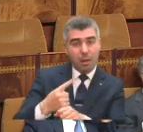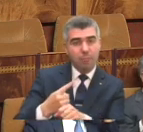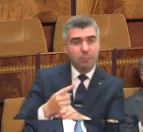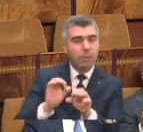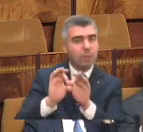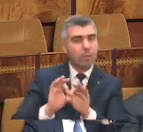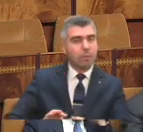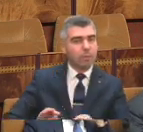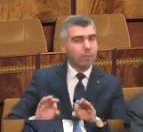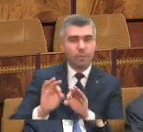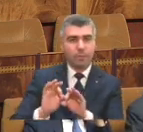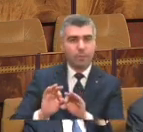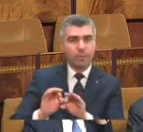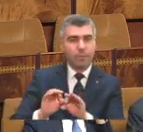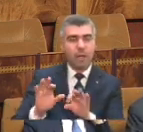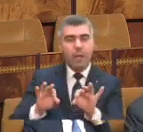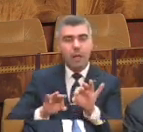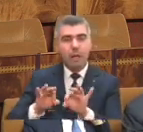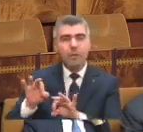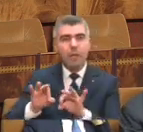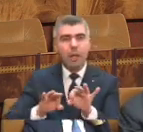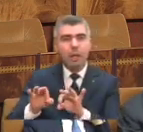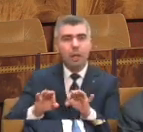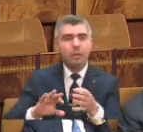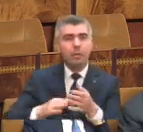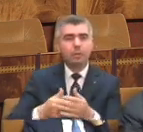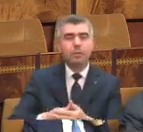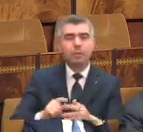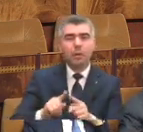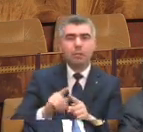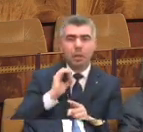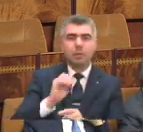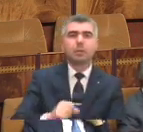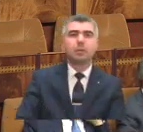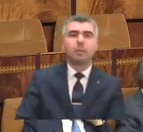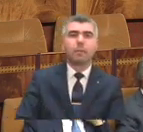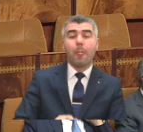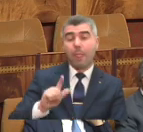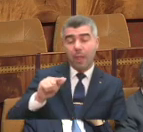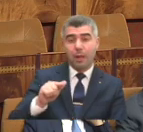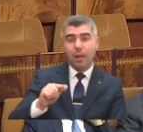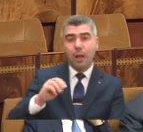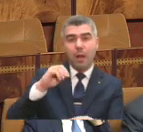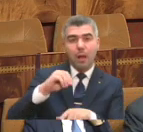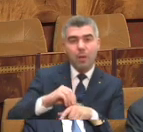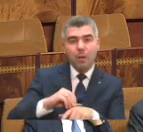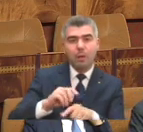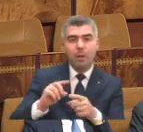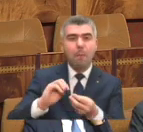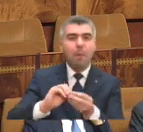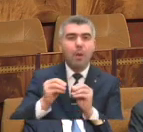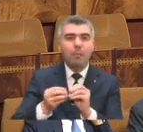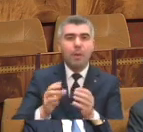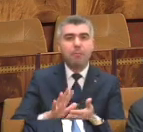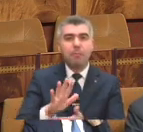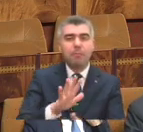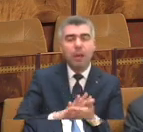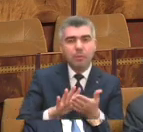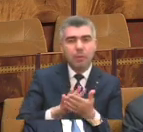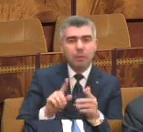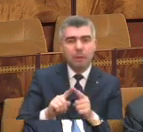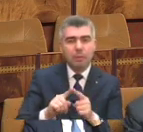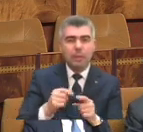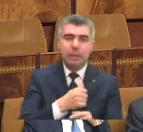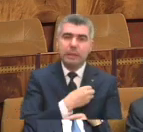ودرتوا واحد الاجراءات باش نعوضوا هذا الخصاص. ولكن كاين كذلك واحد المشكله في التدبير ديال الموارد